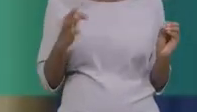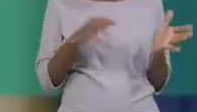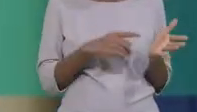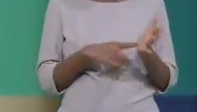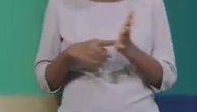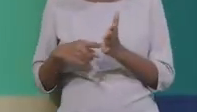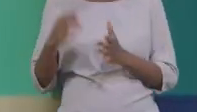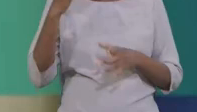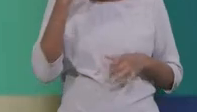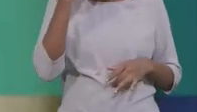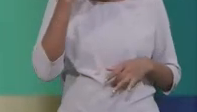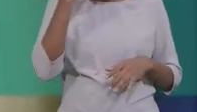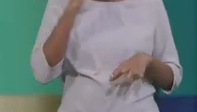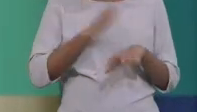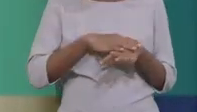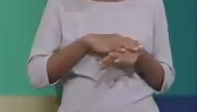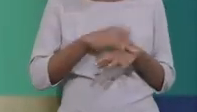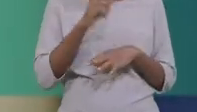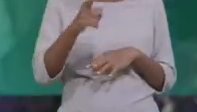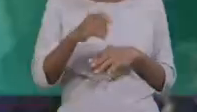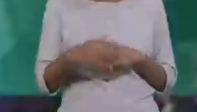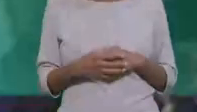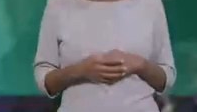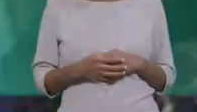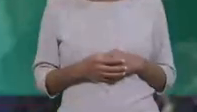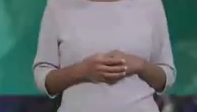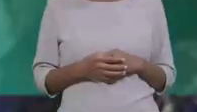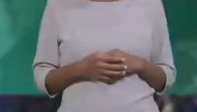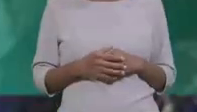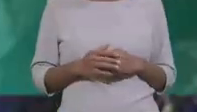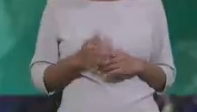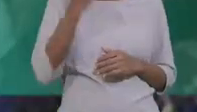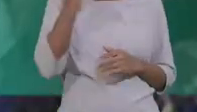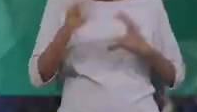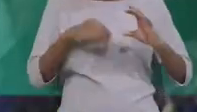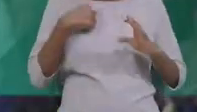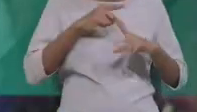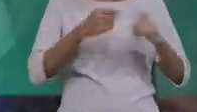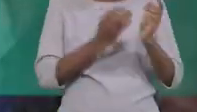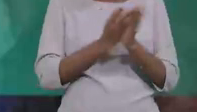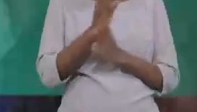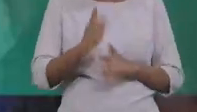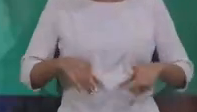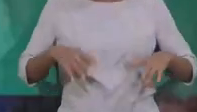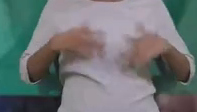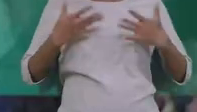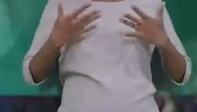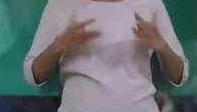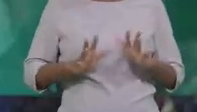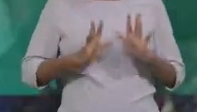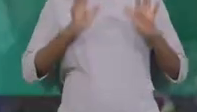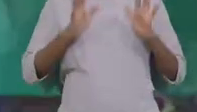prêtes l'oreille à ses commandements, et si tu observes toutes ses lois, je ne te frapperai d'aucune des maladies. Pourquoi nous parcourons la vie en